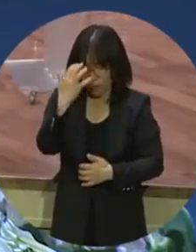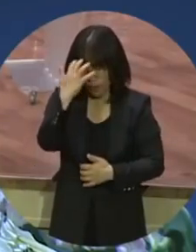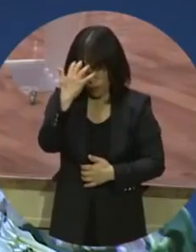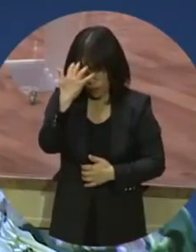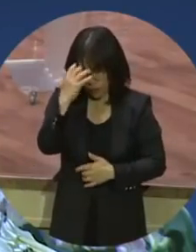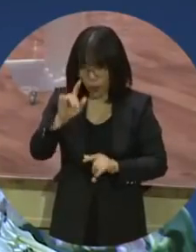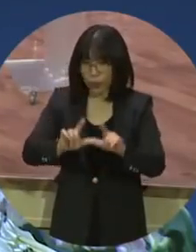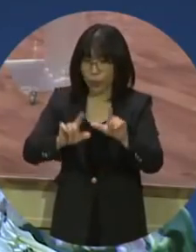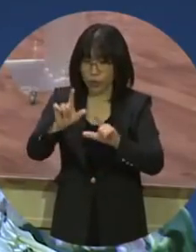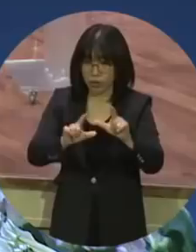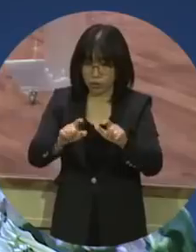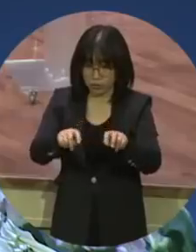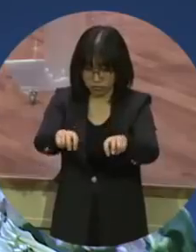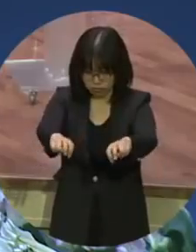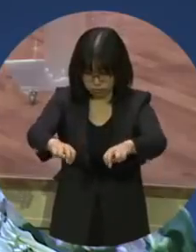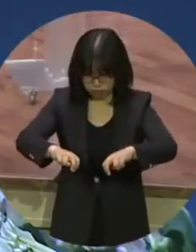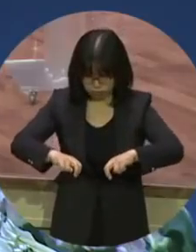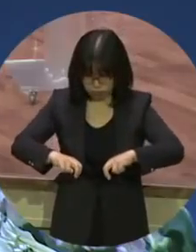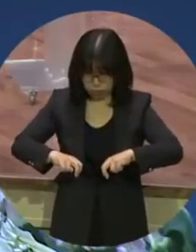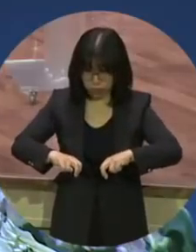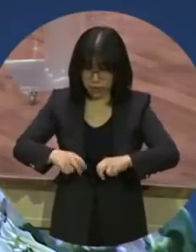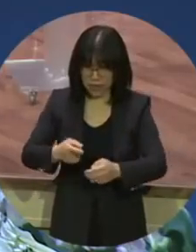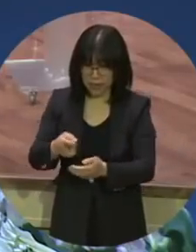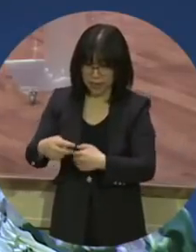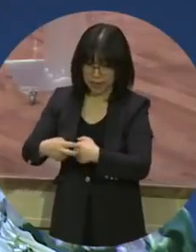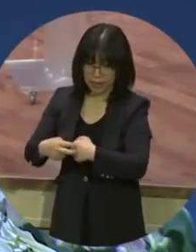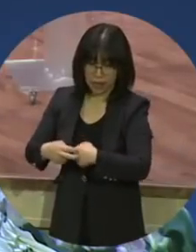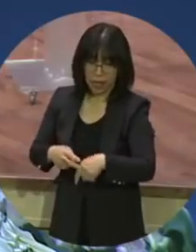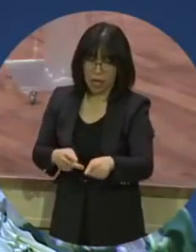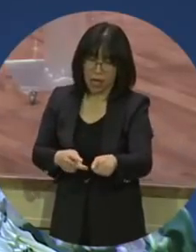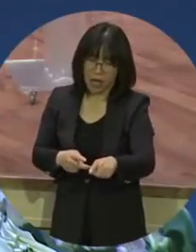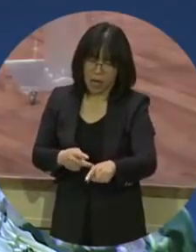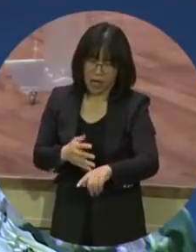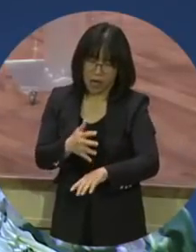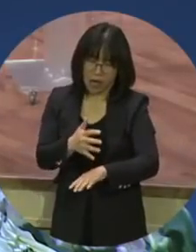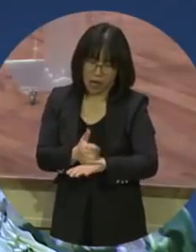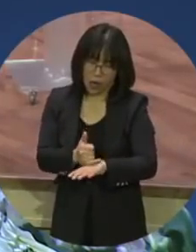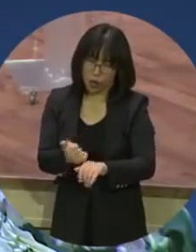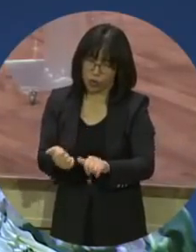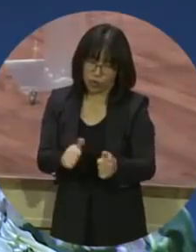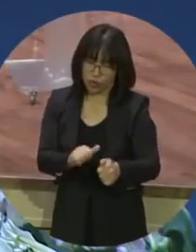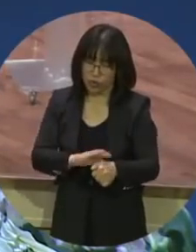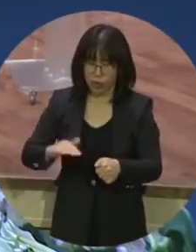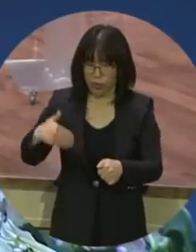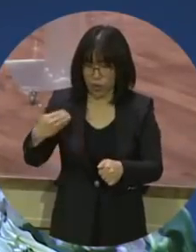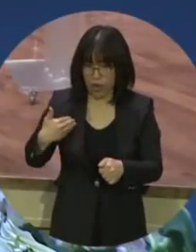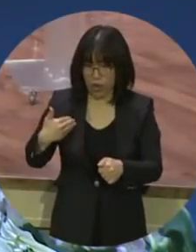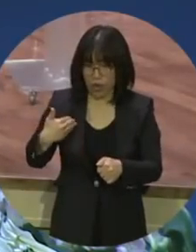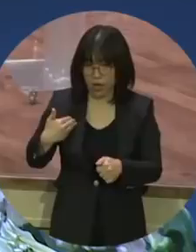모습이었습니다. 의사는 최악의 상황을 염두에 두고 계속 안 좋은 것만 말하고 있습니다.